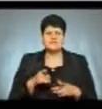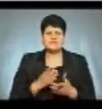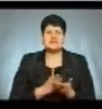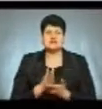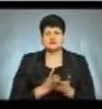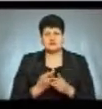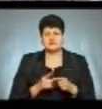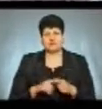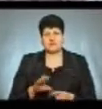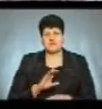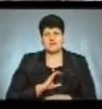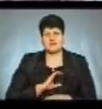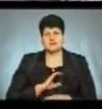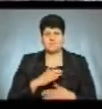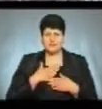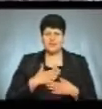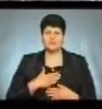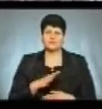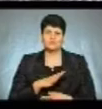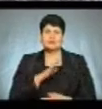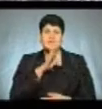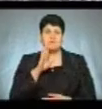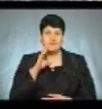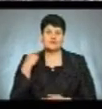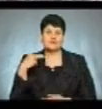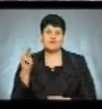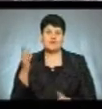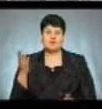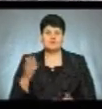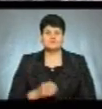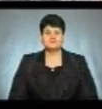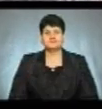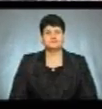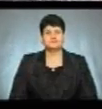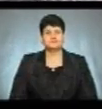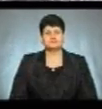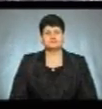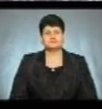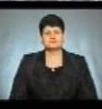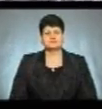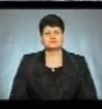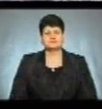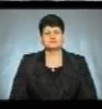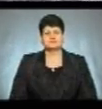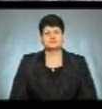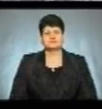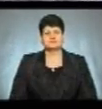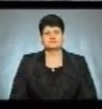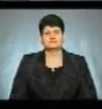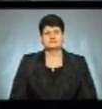цю медаль. Приємно бути мамою чемпіона. Богдан Буденчук, Юрій Багрій, новини.